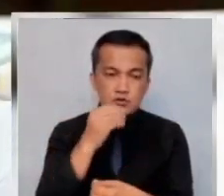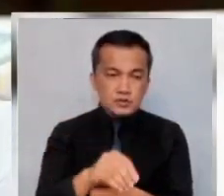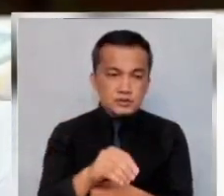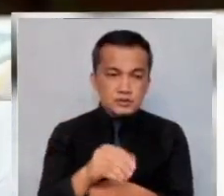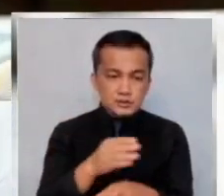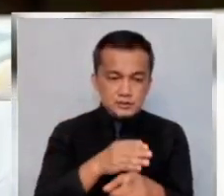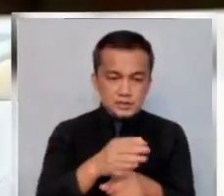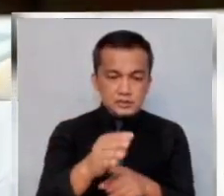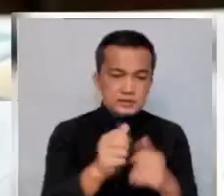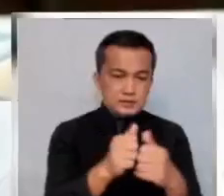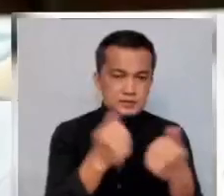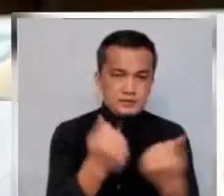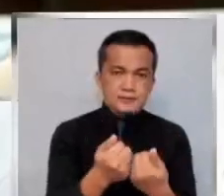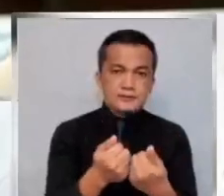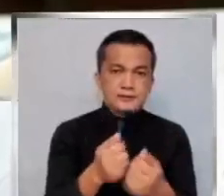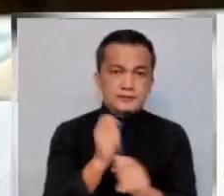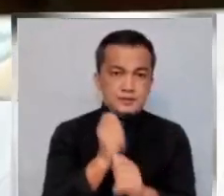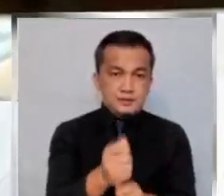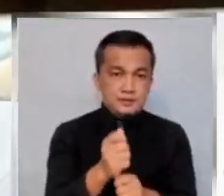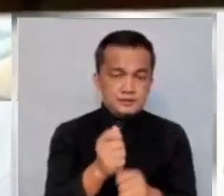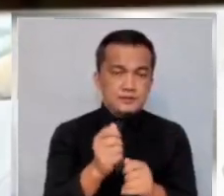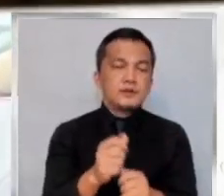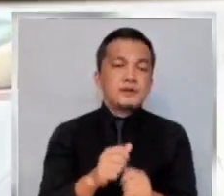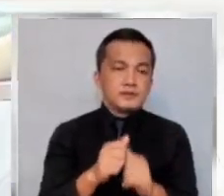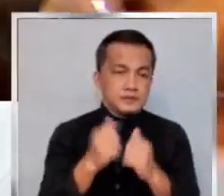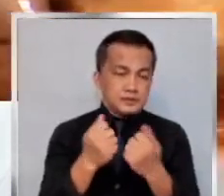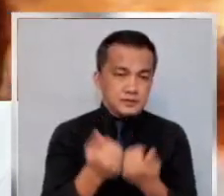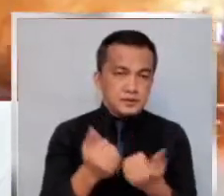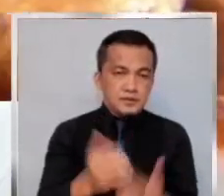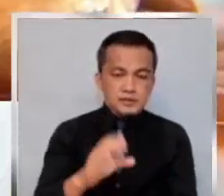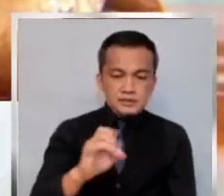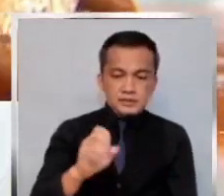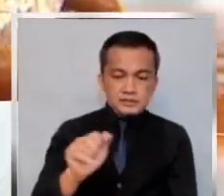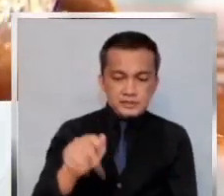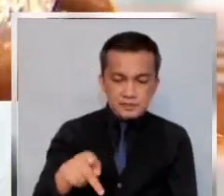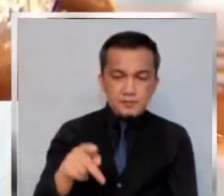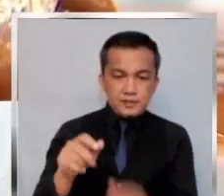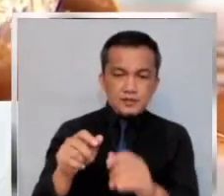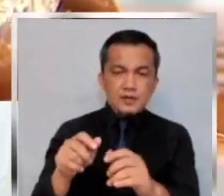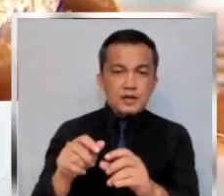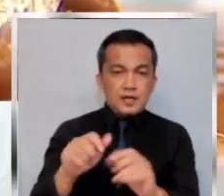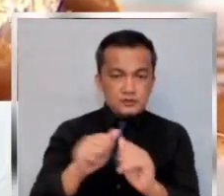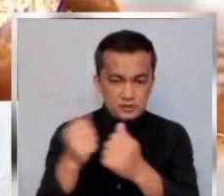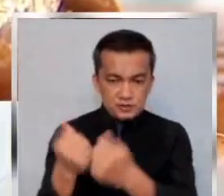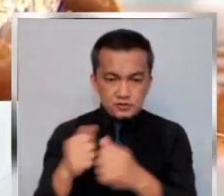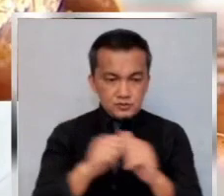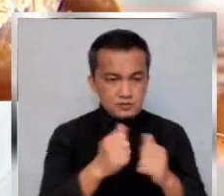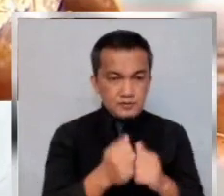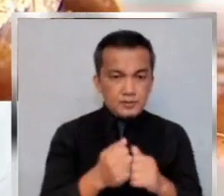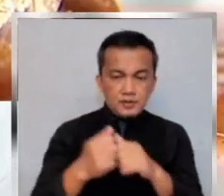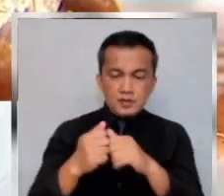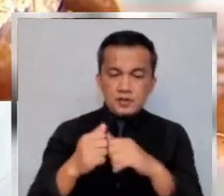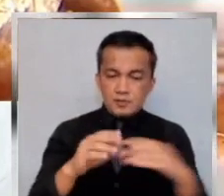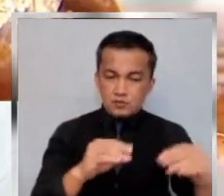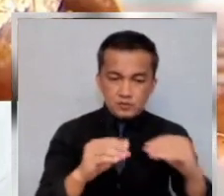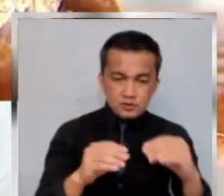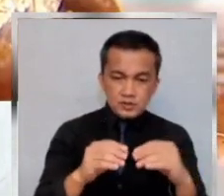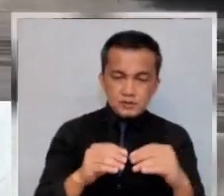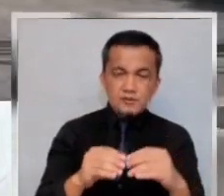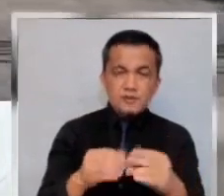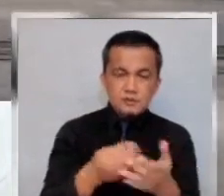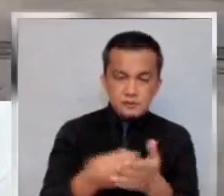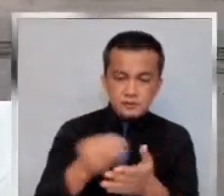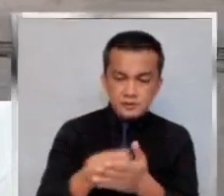mga mangingisda. CSAP at mga asosasyon ang mag-uusap sa presyo ng isdang bibilhin at direkta sa mga asosasyon ang